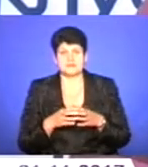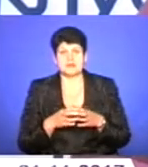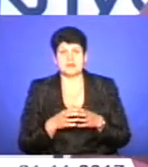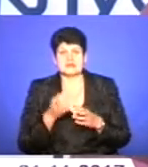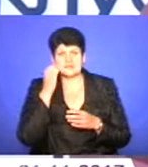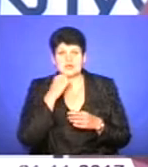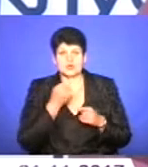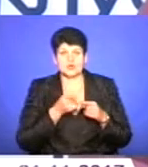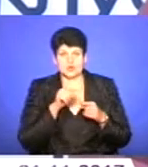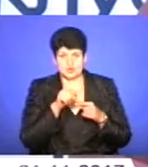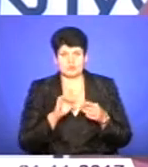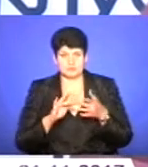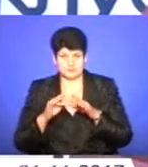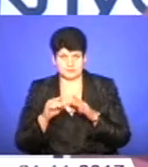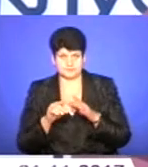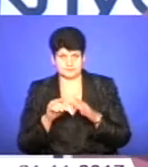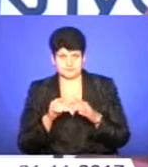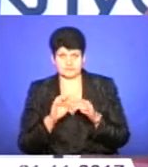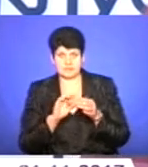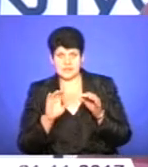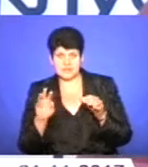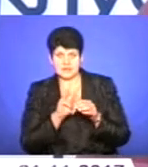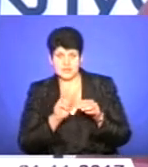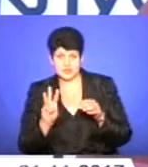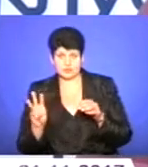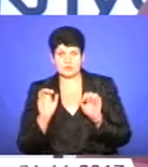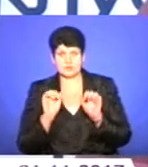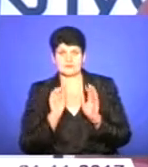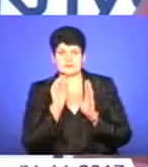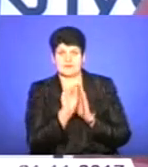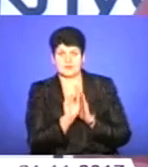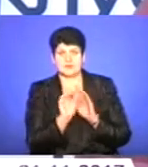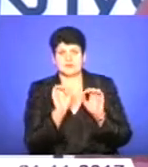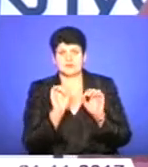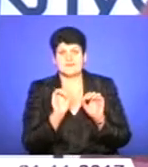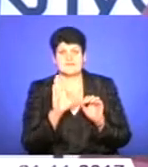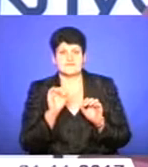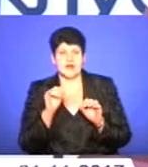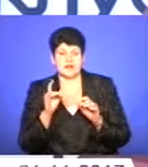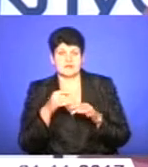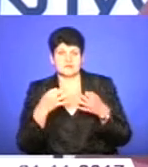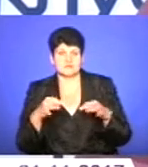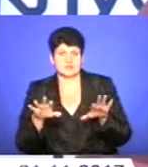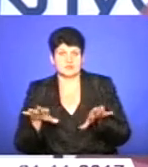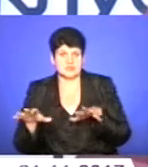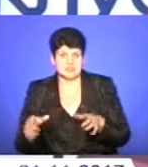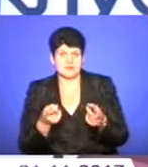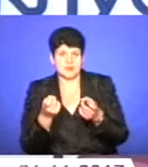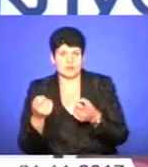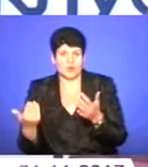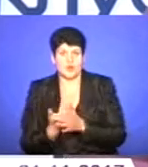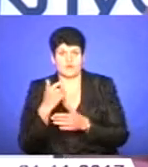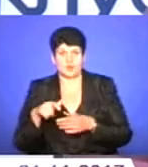завдяки такому порталу ми зможемо шукати вакансію, розміщати вакансію і залучати нових людей, більш